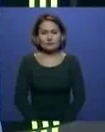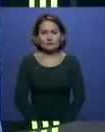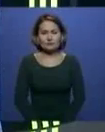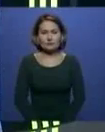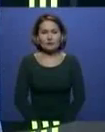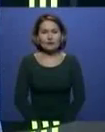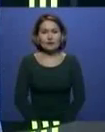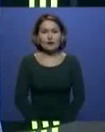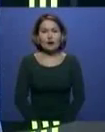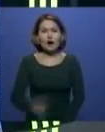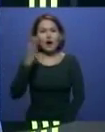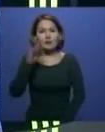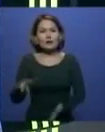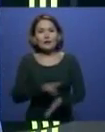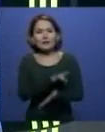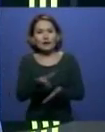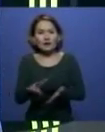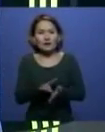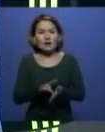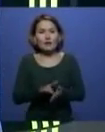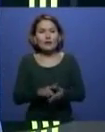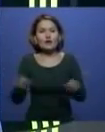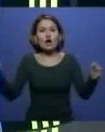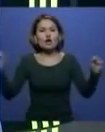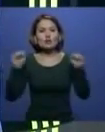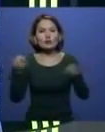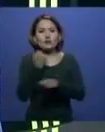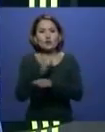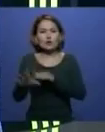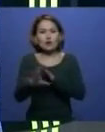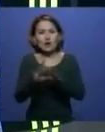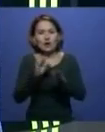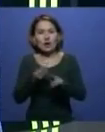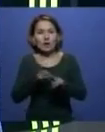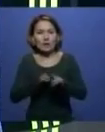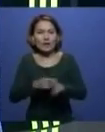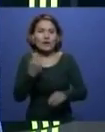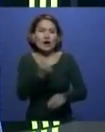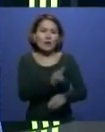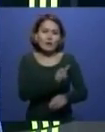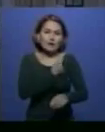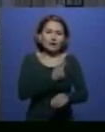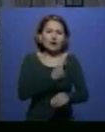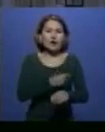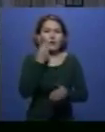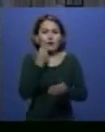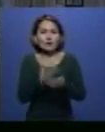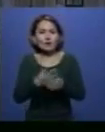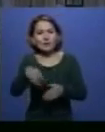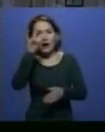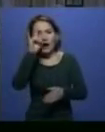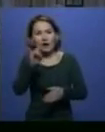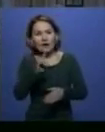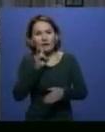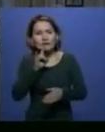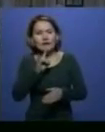Спорт жаңалықтары. Алматыда дала батырлар анықталды. Дара шыққандардың есімі түстеліп, шеберліктеріне баға берілді. Мысалы, қазақ атанған Қайрат Ахметов